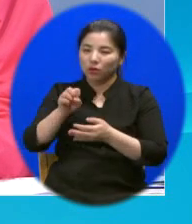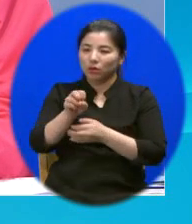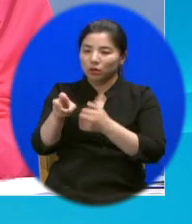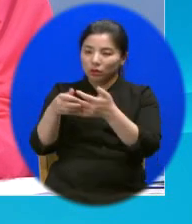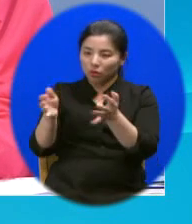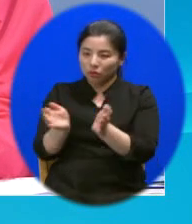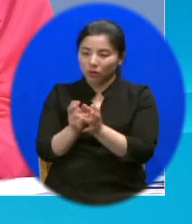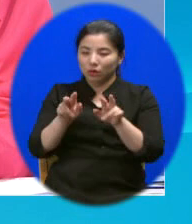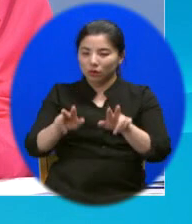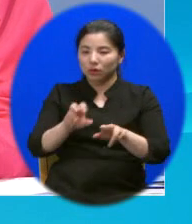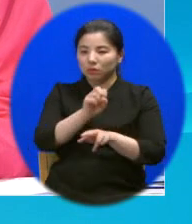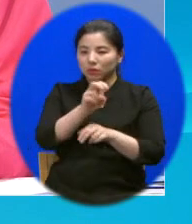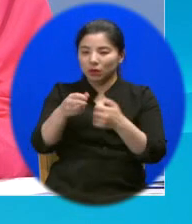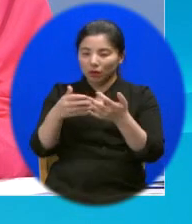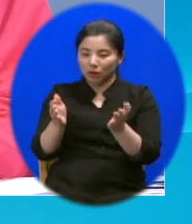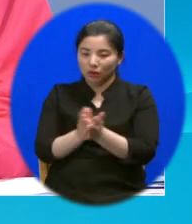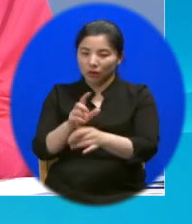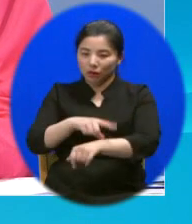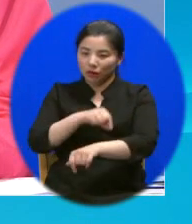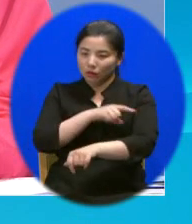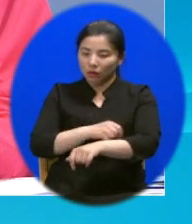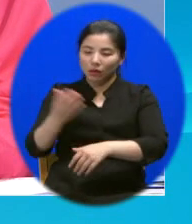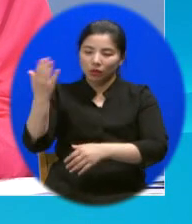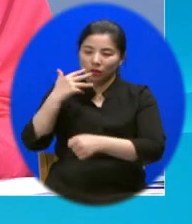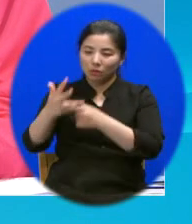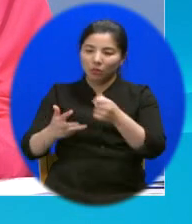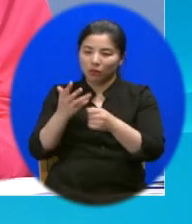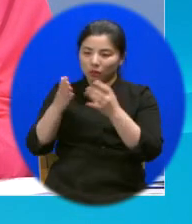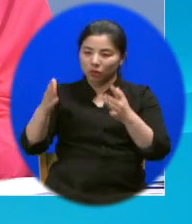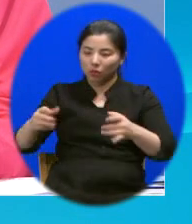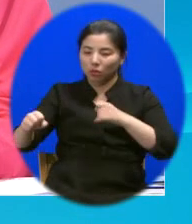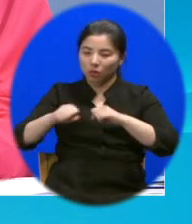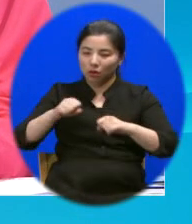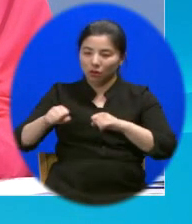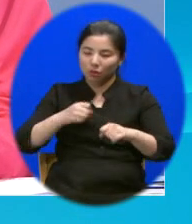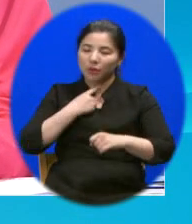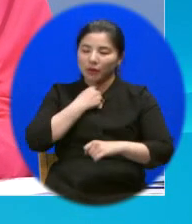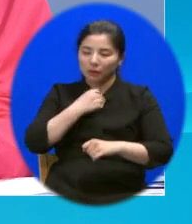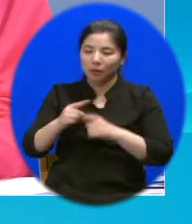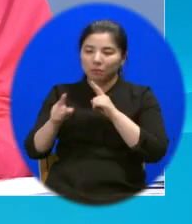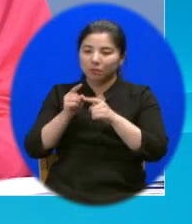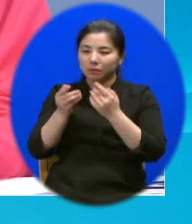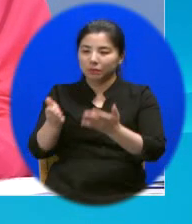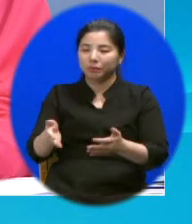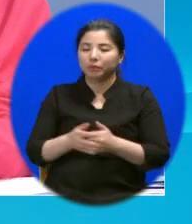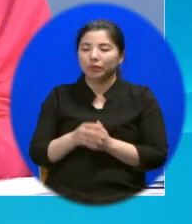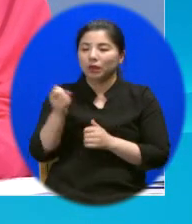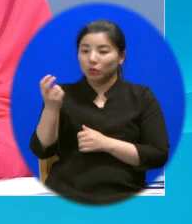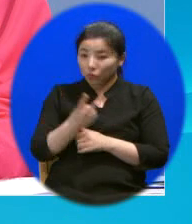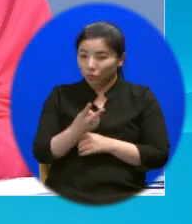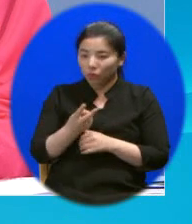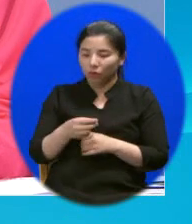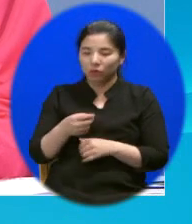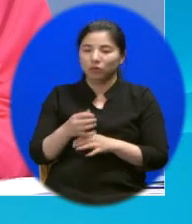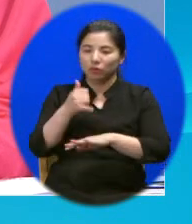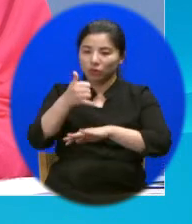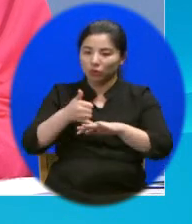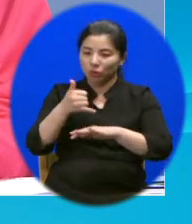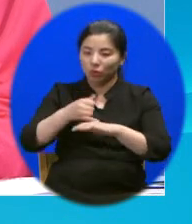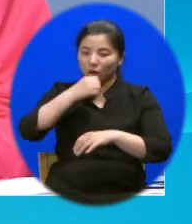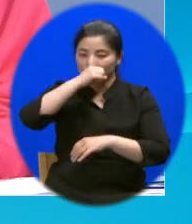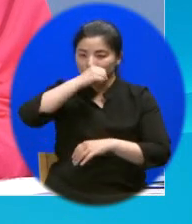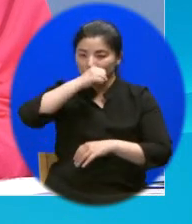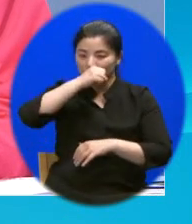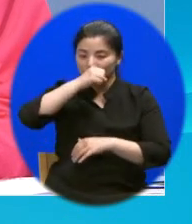지금은 야당 간사 로써 지난 8년 동안 활동했다는 말씀을 드립니다 또한 아울러서 이농 없네